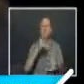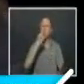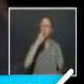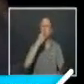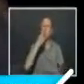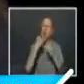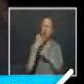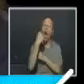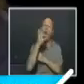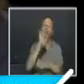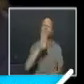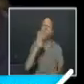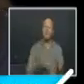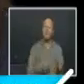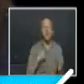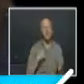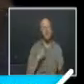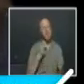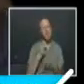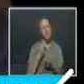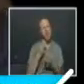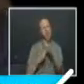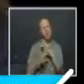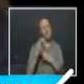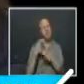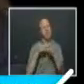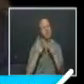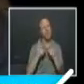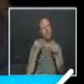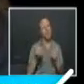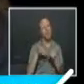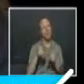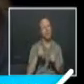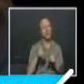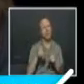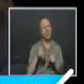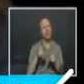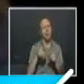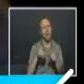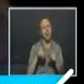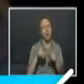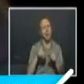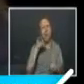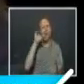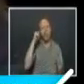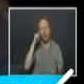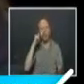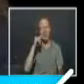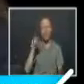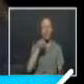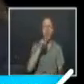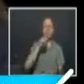הכוח של בנימין נתניהו? ואני חזרתי בדיוק לדבר הזה, לפצע של האשכנזים